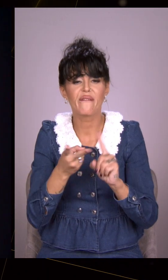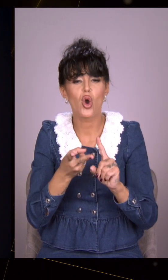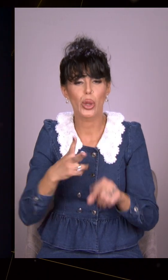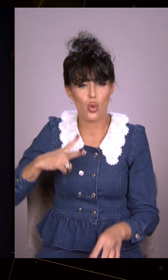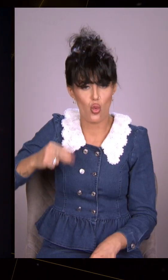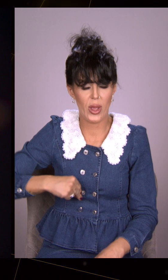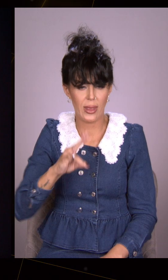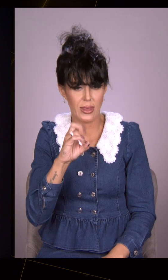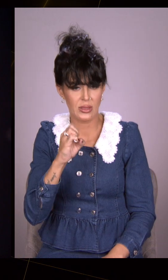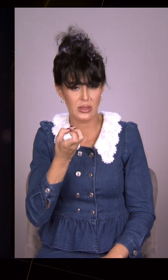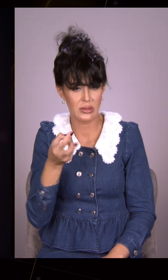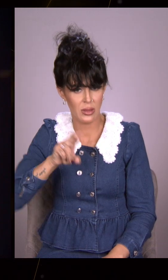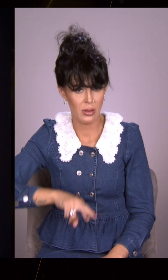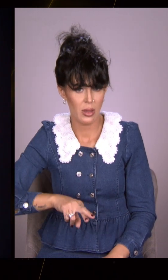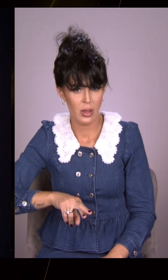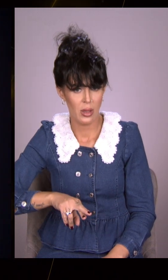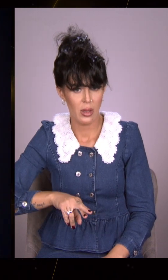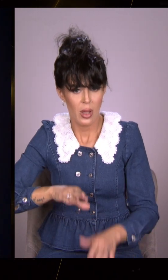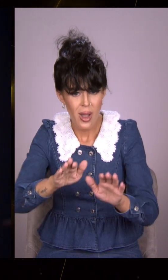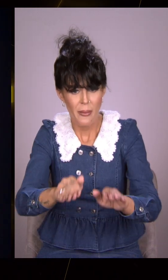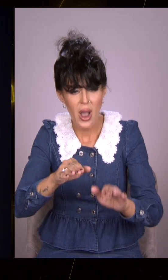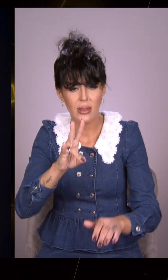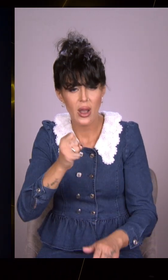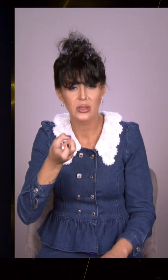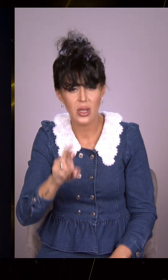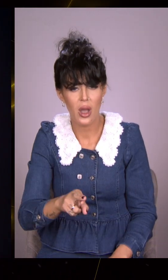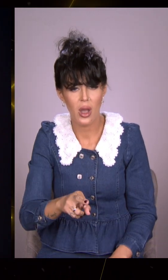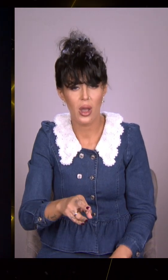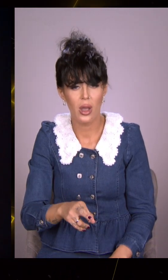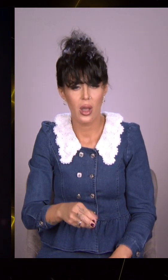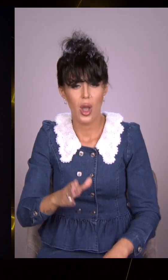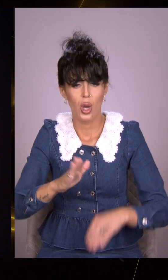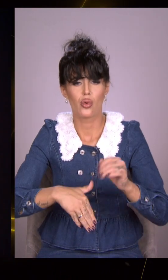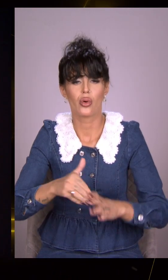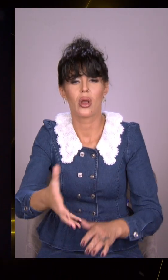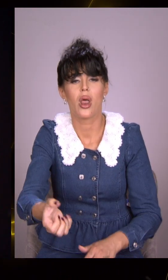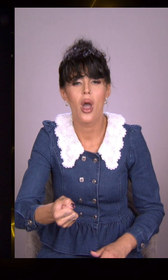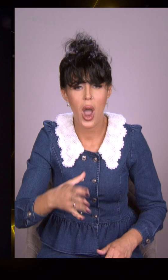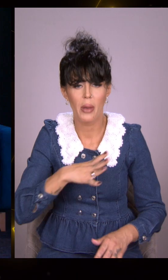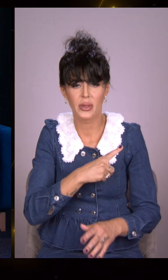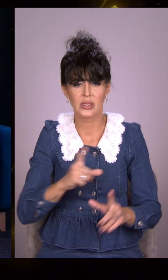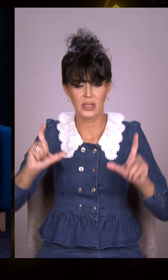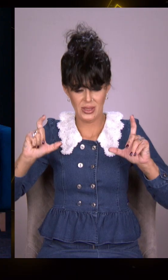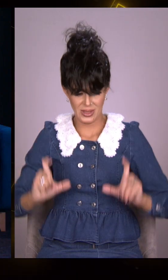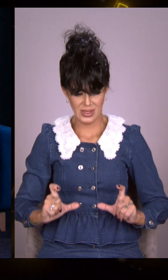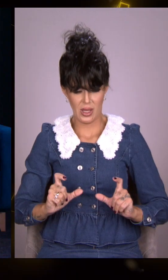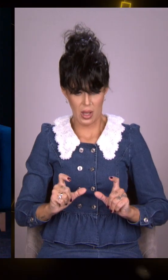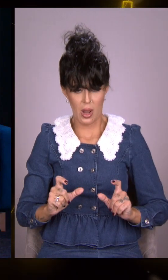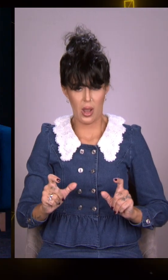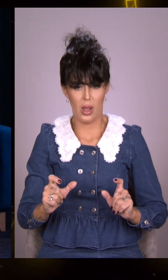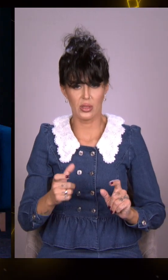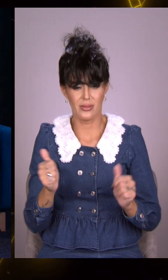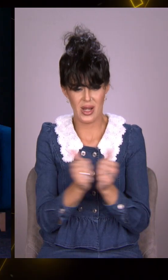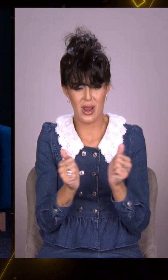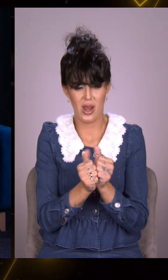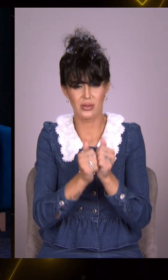Настуся, підлажу до її, кажу, Настуся. І так за руку беру, вона так сиділа під шкафою,